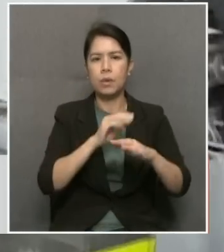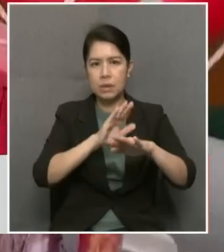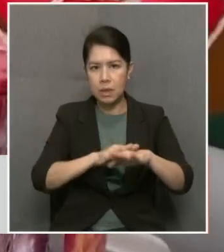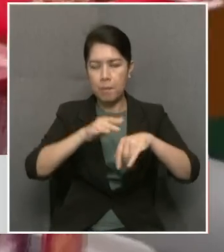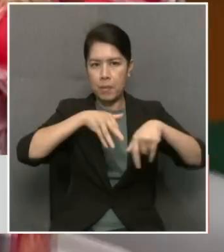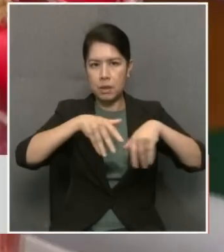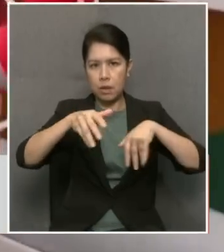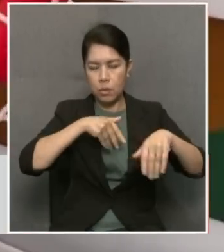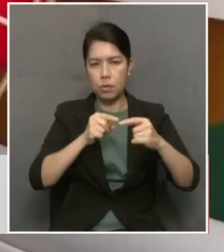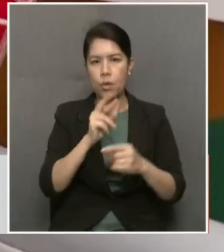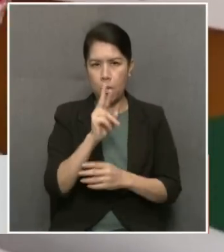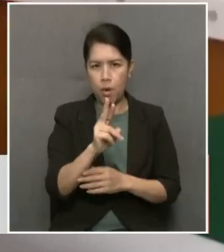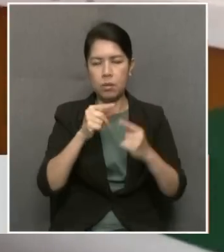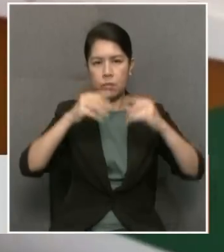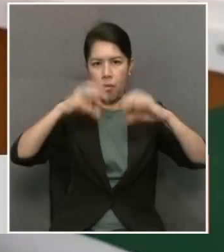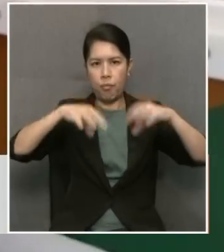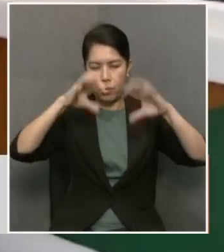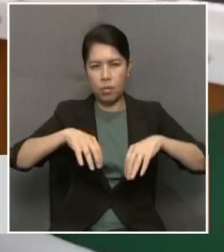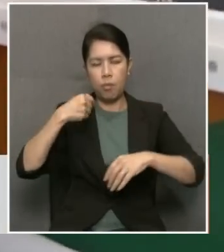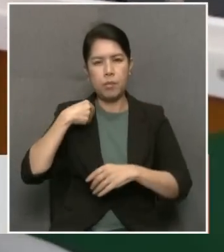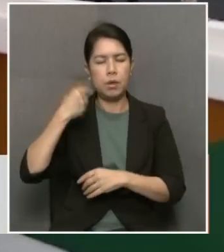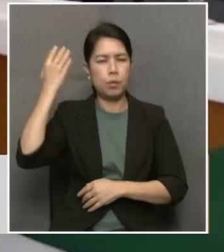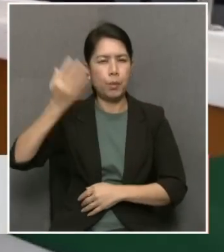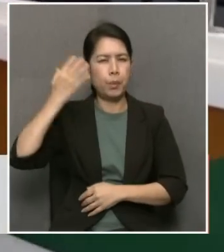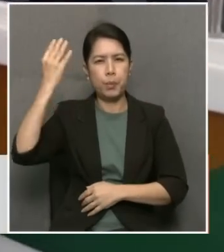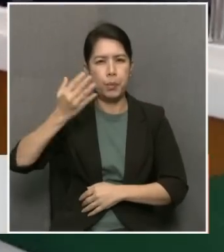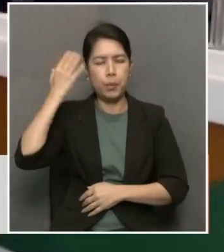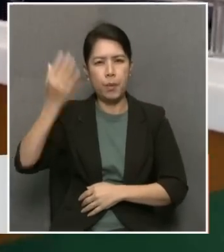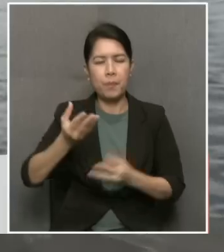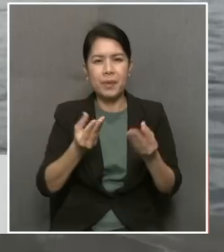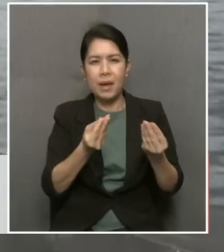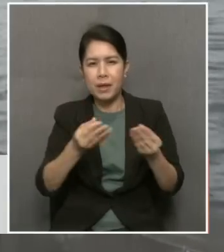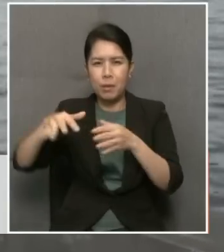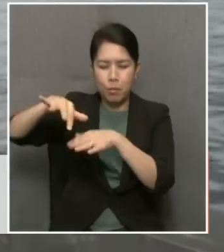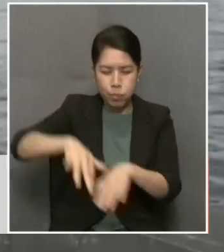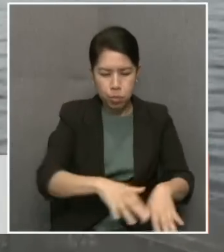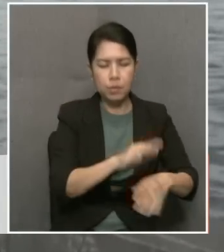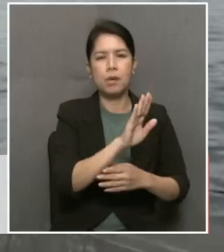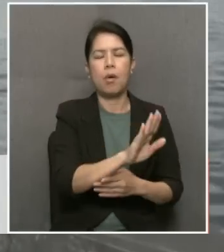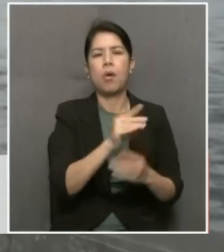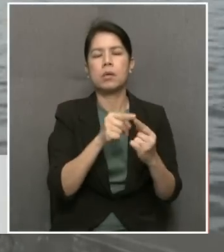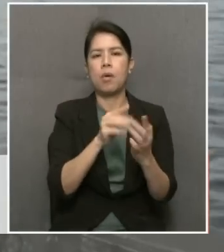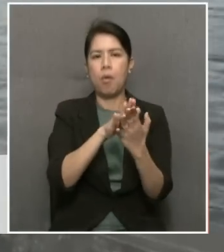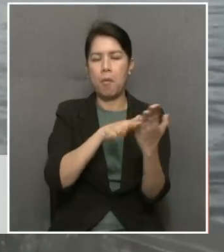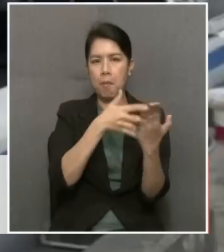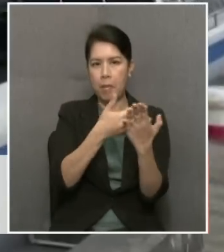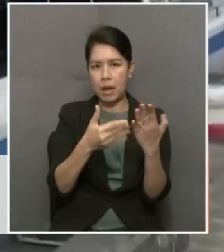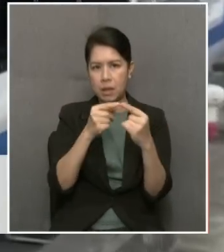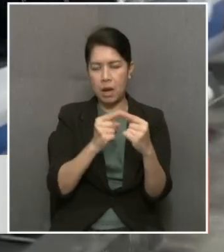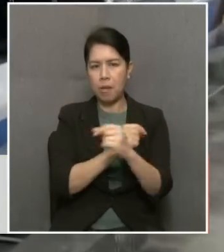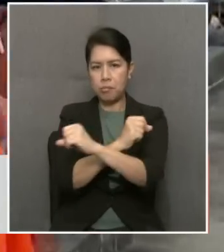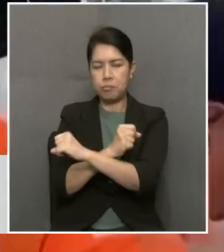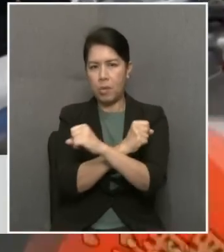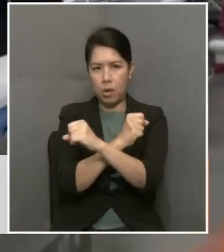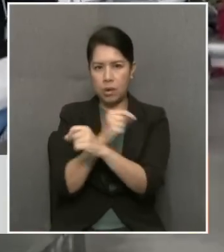ว่าจะเกิดฝนตกหนักลมกระโชกแรงดินถล่มในหลายเมืองทางใต้ให้เตรียมพร้อมรับมือกับโคอินุถล่มภ